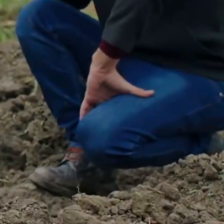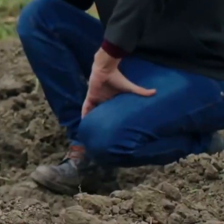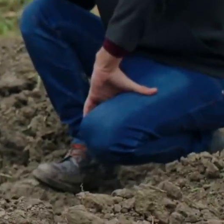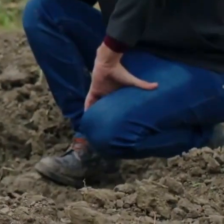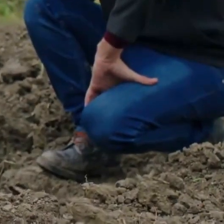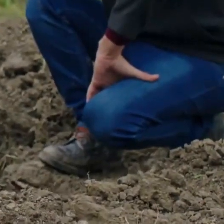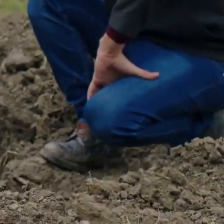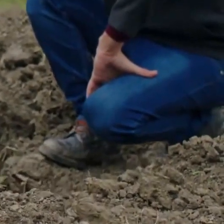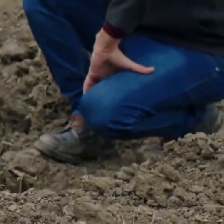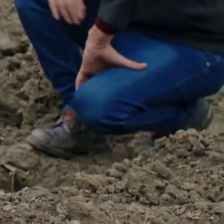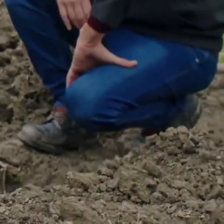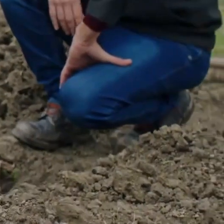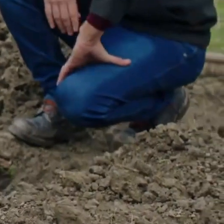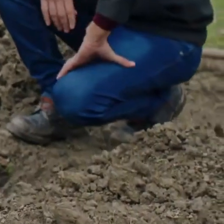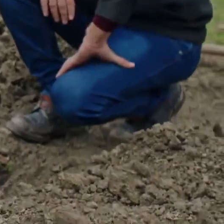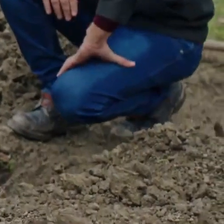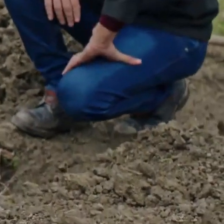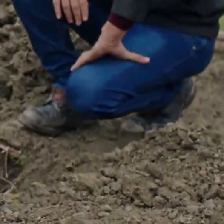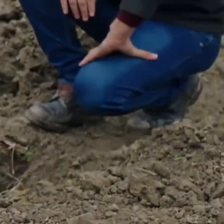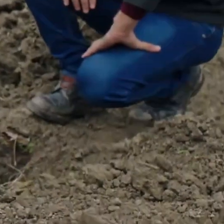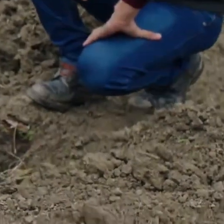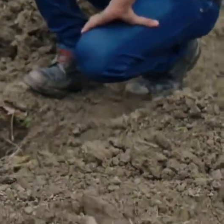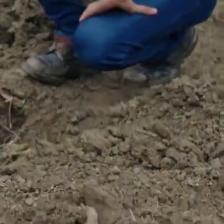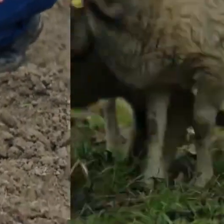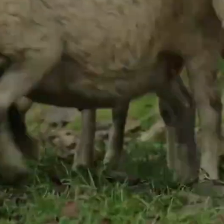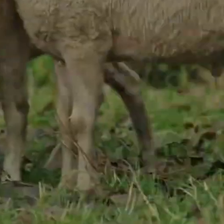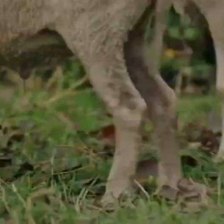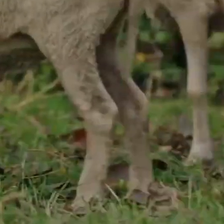Tekrar tekrar deniyor. Fatih yuksana der gibi el salladı aşağı.